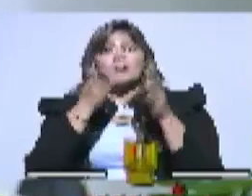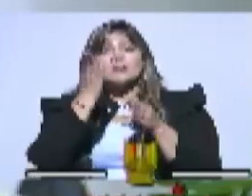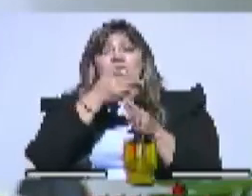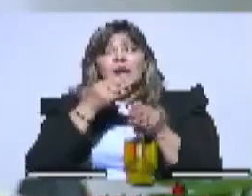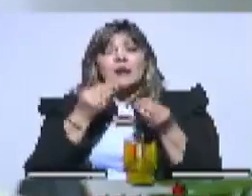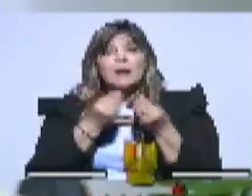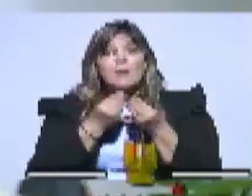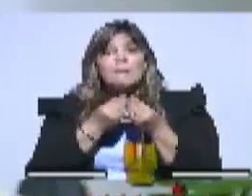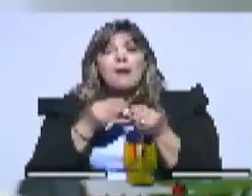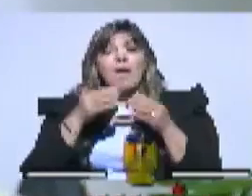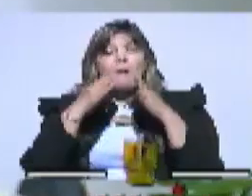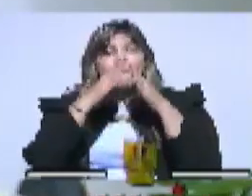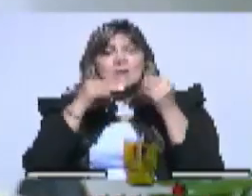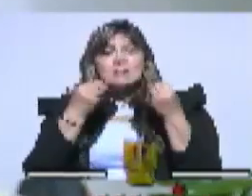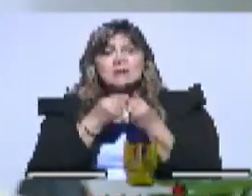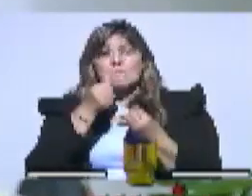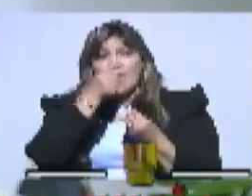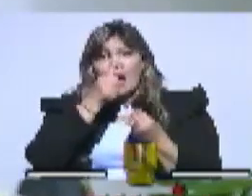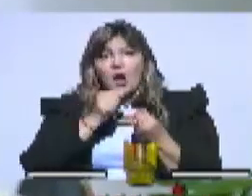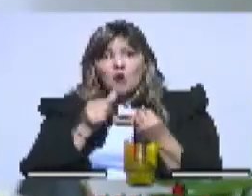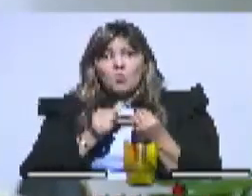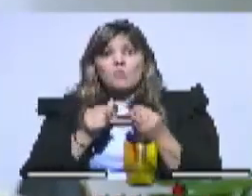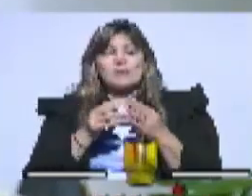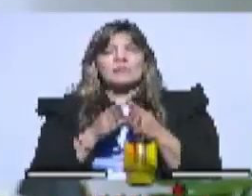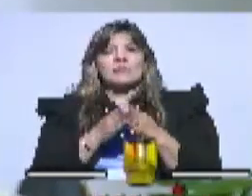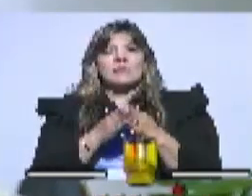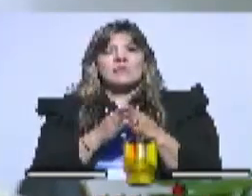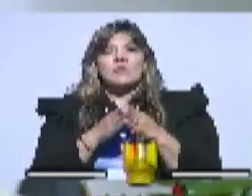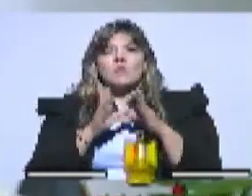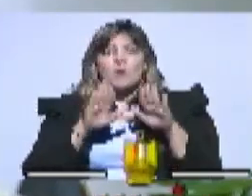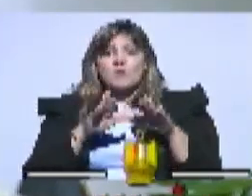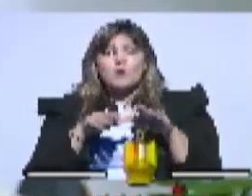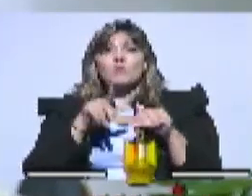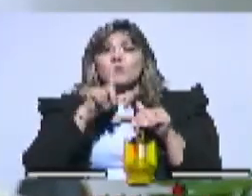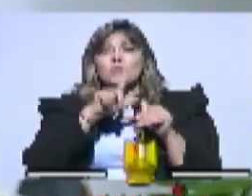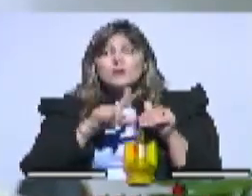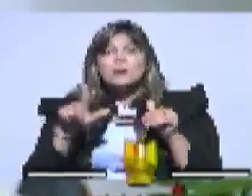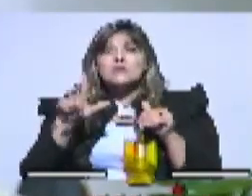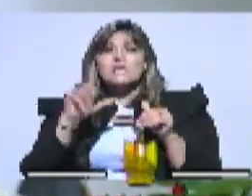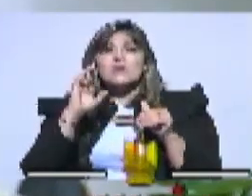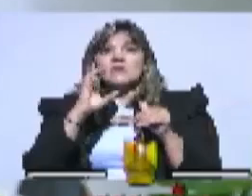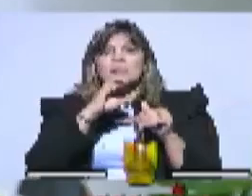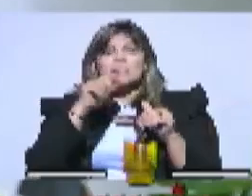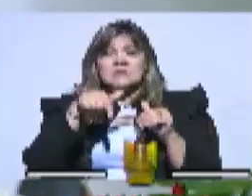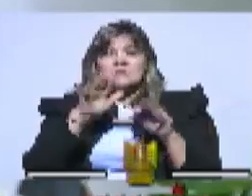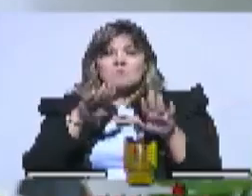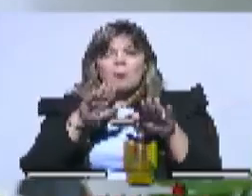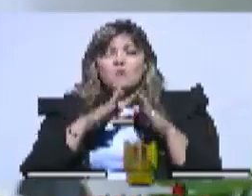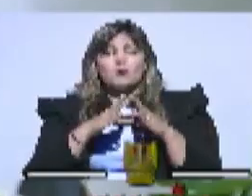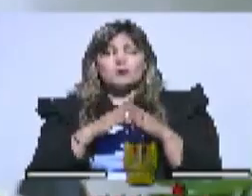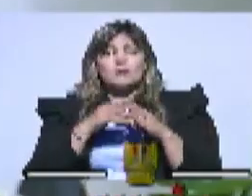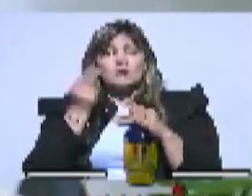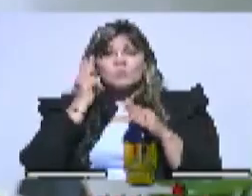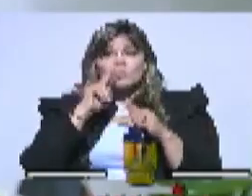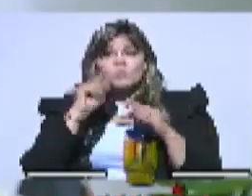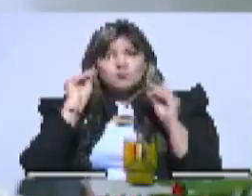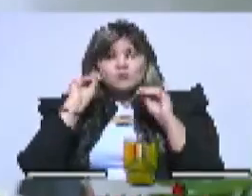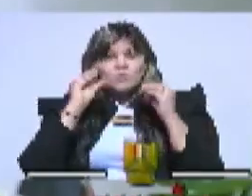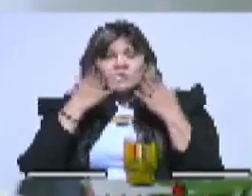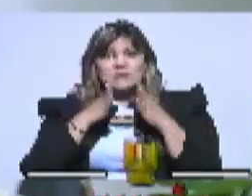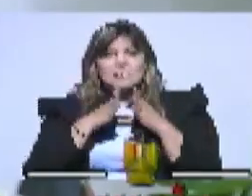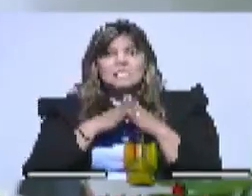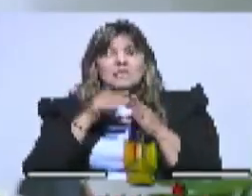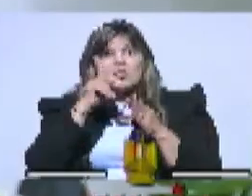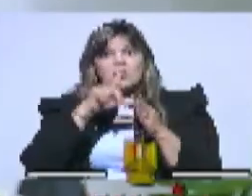بتجمع مصر والكويت، وبالتأكيد في دلالة على وجود السيد الرئيس في هذا الحدث. بتشوف إزاي وجود